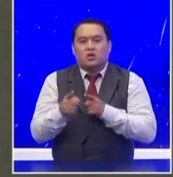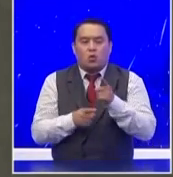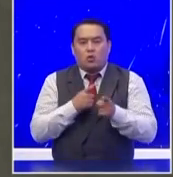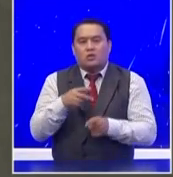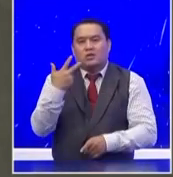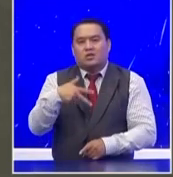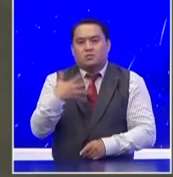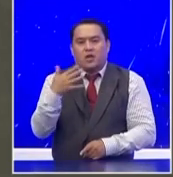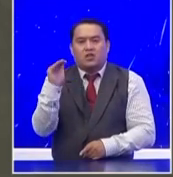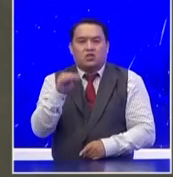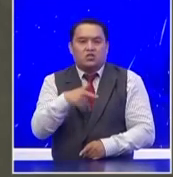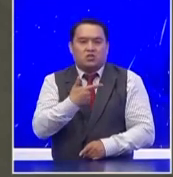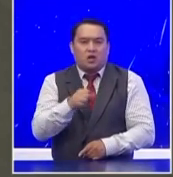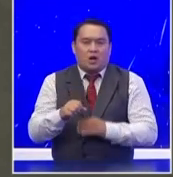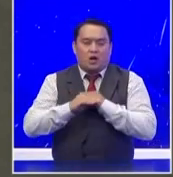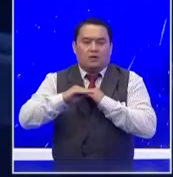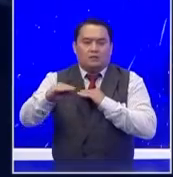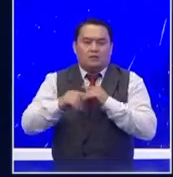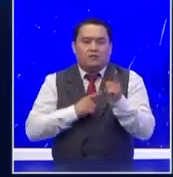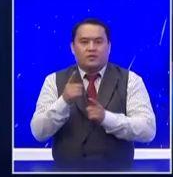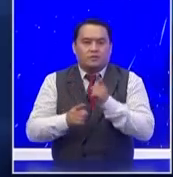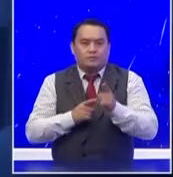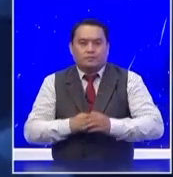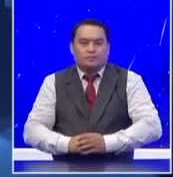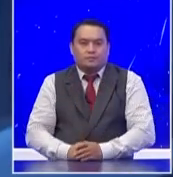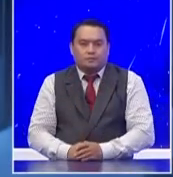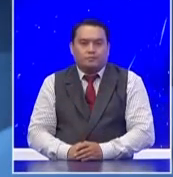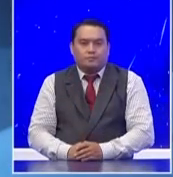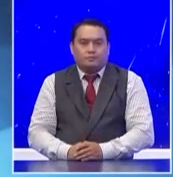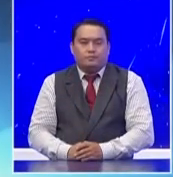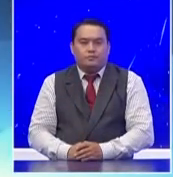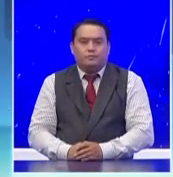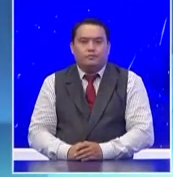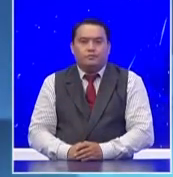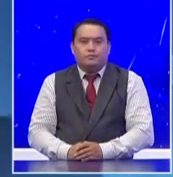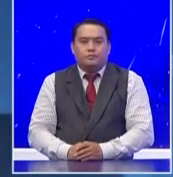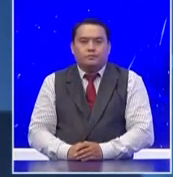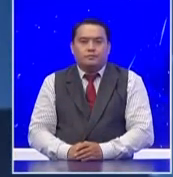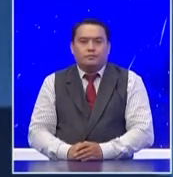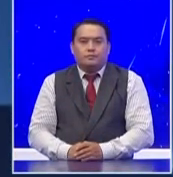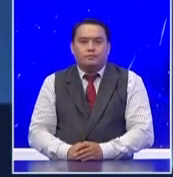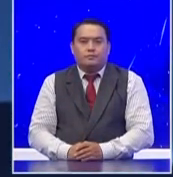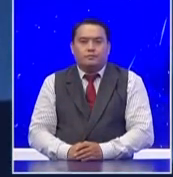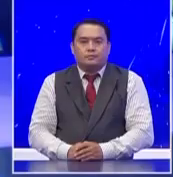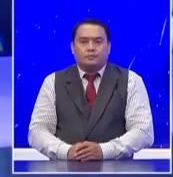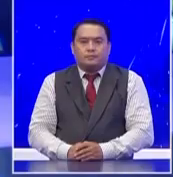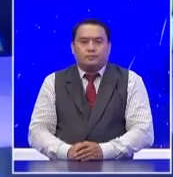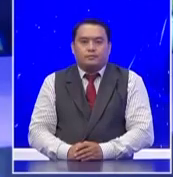более 35 тысяч гектаров орошаемых земель. Алексей Яйцой, Сиди Сюмбек, телеканал ЖТСУ, Аксусский район.